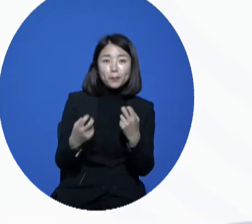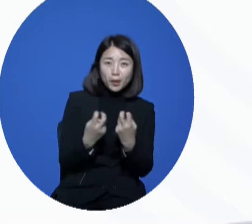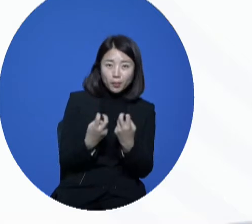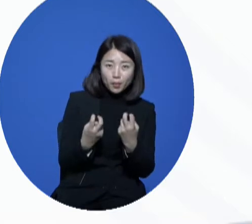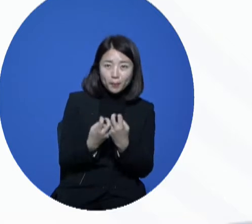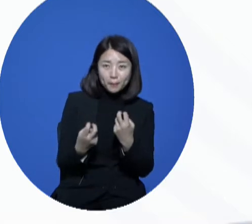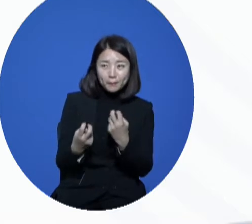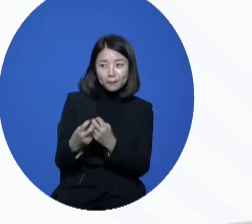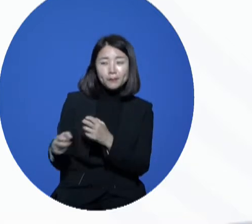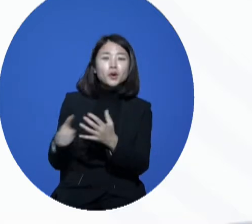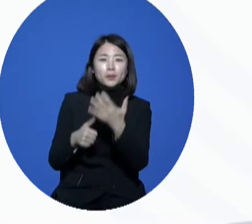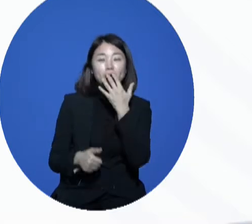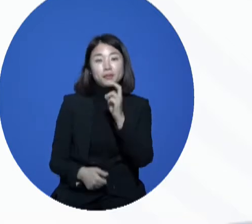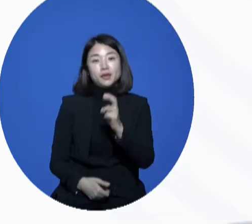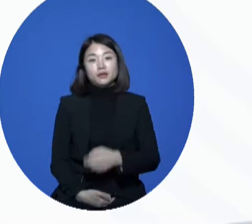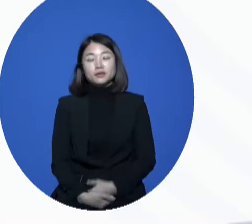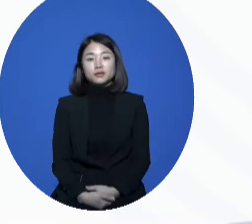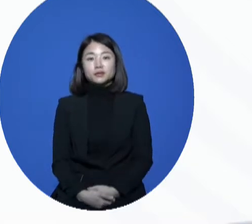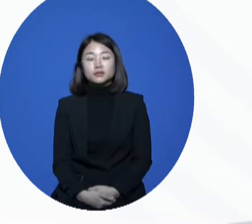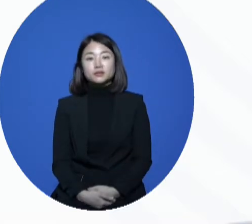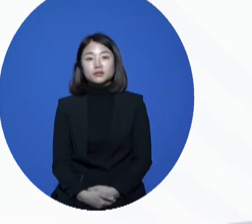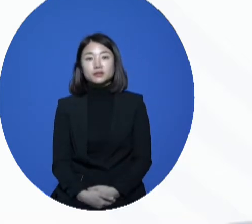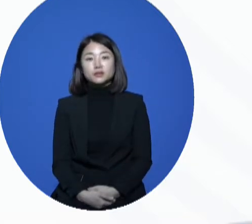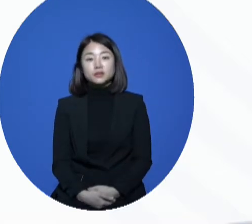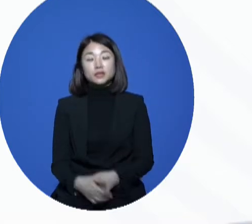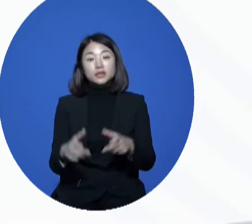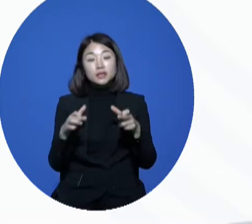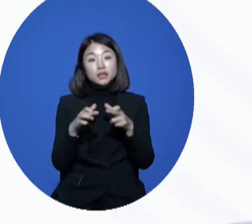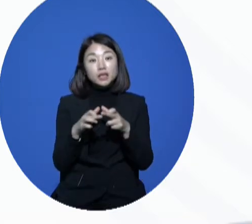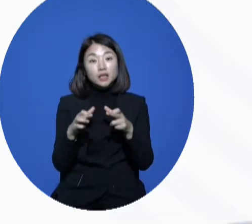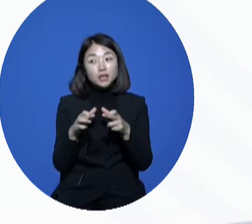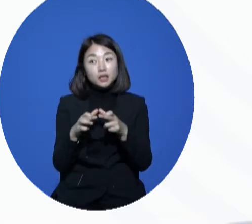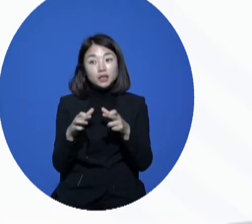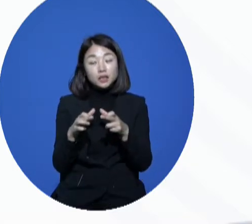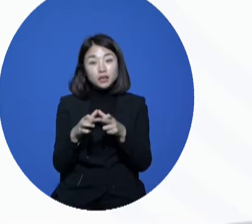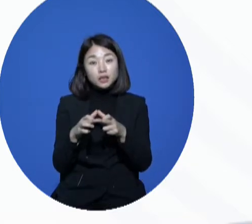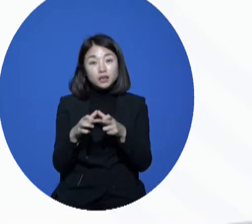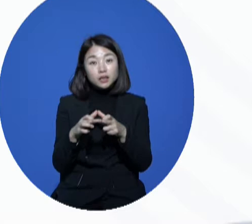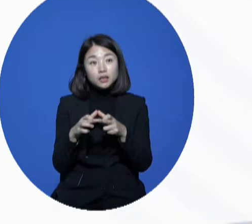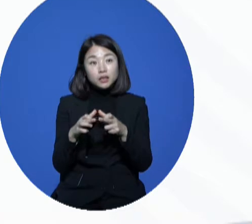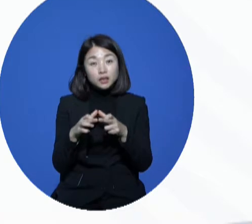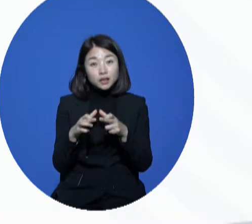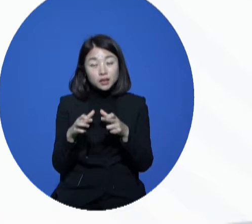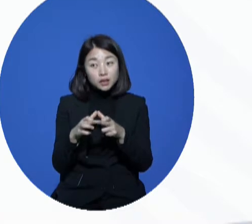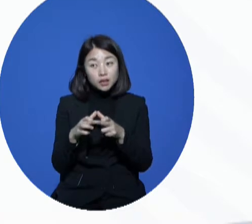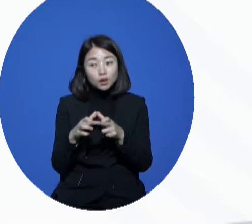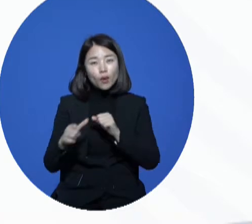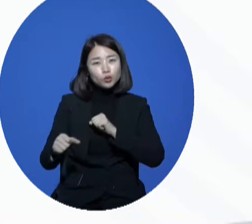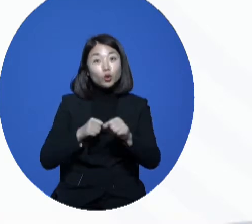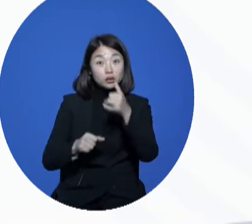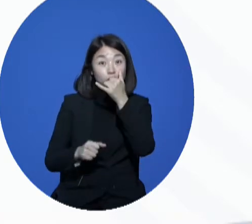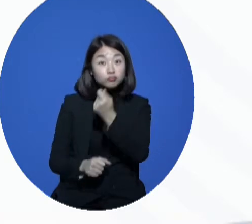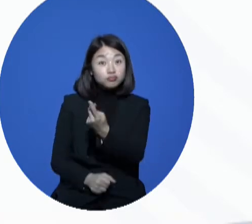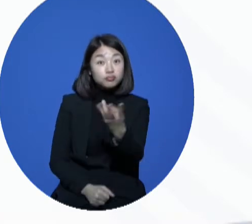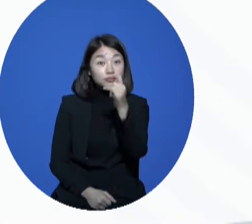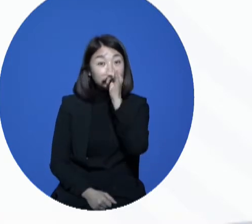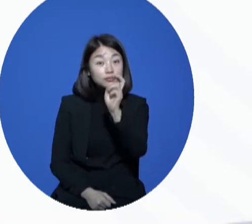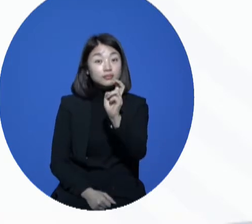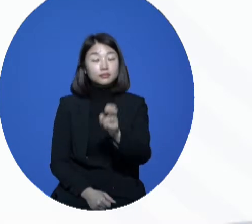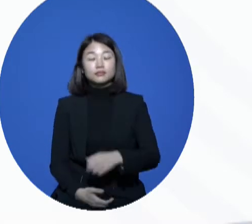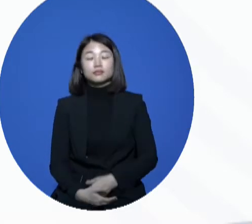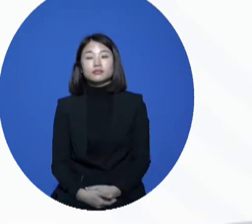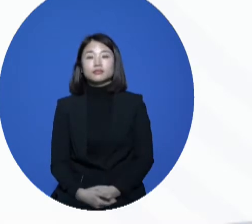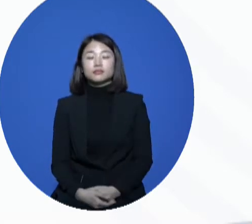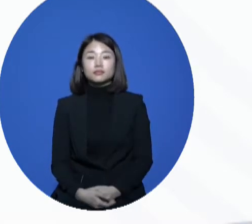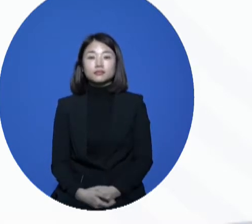툴들을 활용할 수가 있습니다. 그리고 또 장애와 관련된 NGO들도 많이 활동을 하고 있고 이들을 활용할